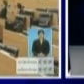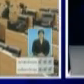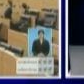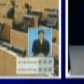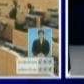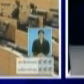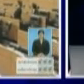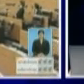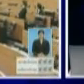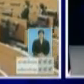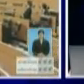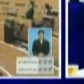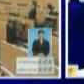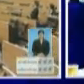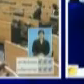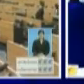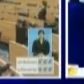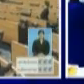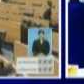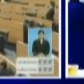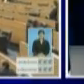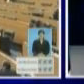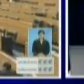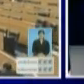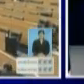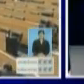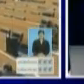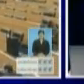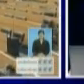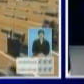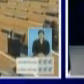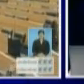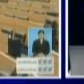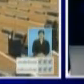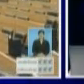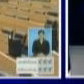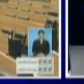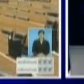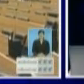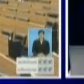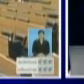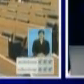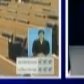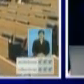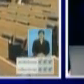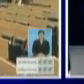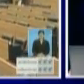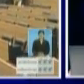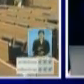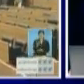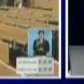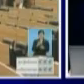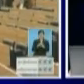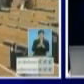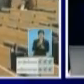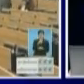สายทองยังป่วนไม่เท่าเลย เหมือนสภาโจ๊กเลยนะเหมือนกันเลย คุณเจริญจันทร์โกมลก็เลยบอกเอาละการประชุมสภาที่มาตั้งแต่เช้าผ่